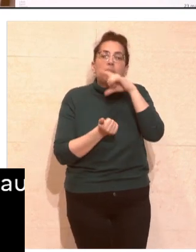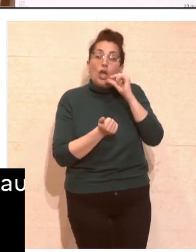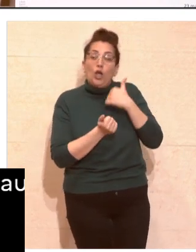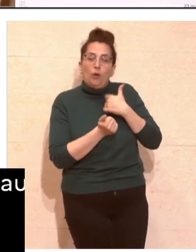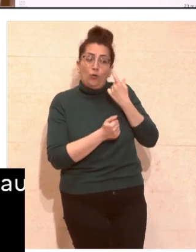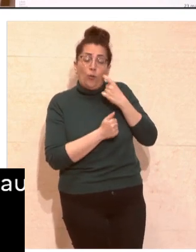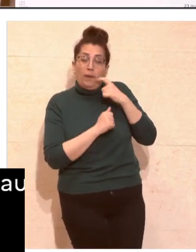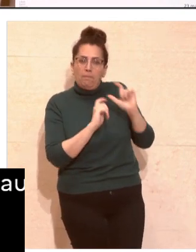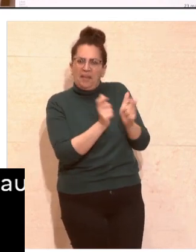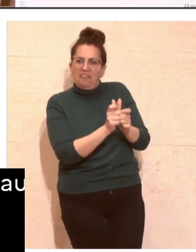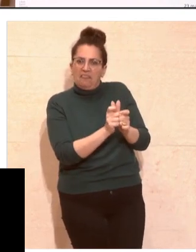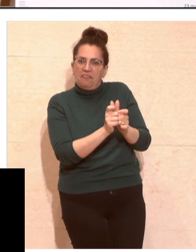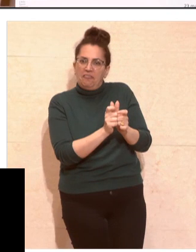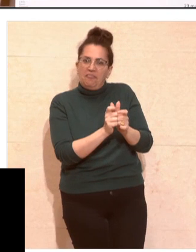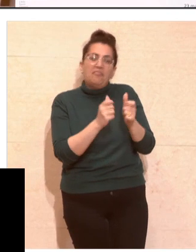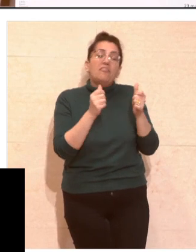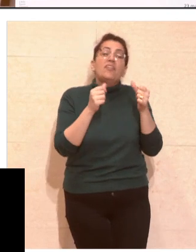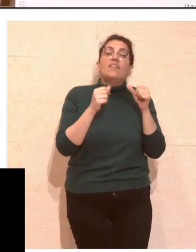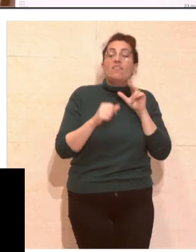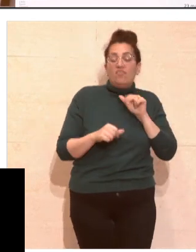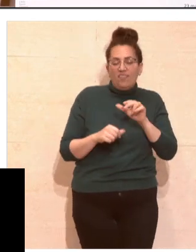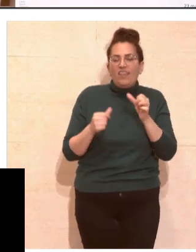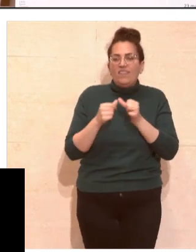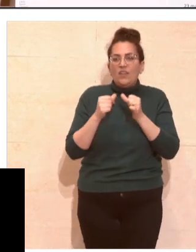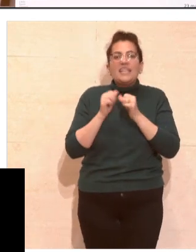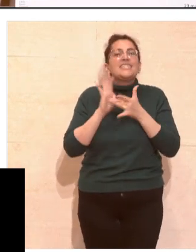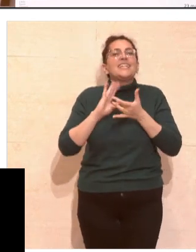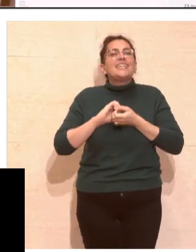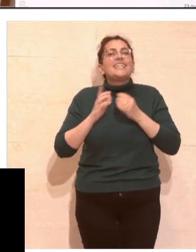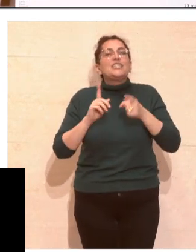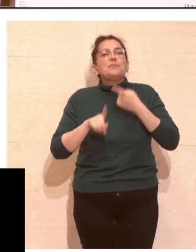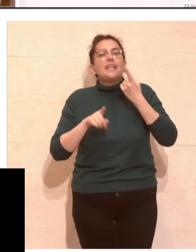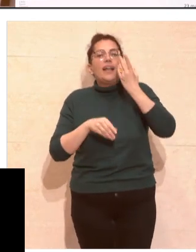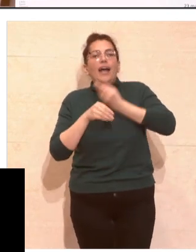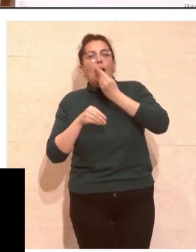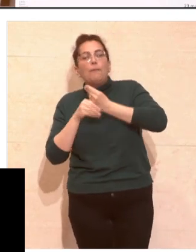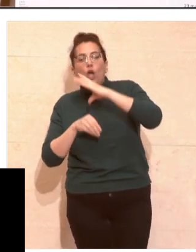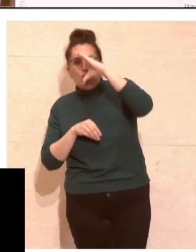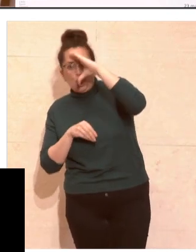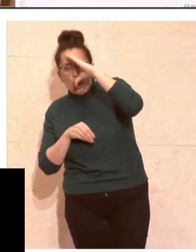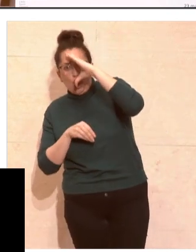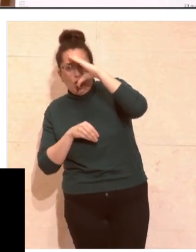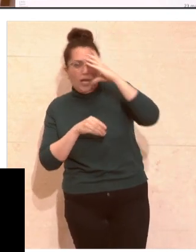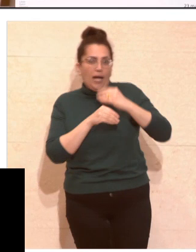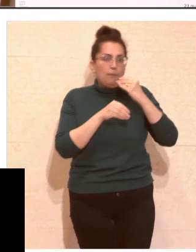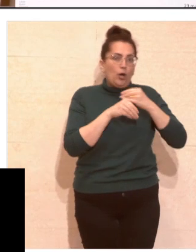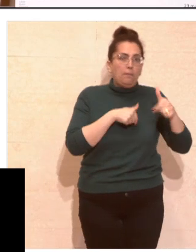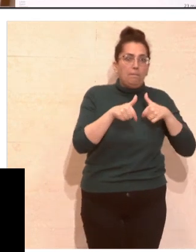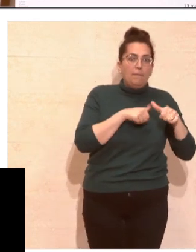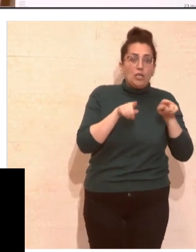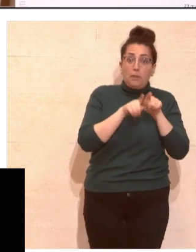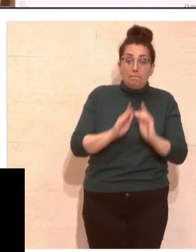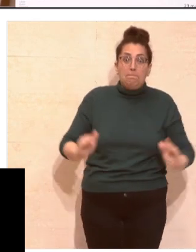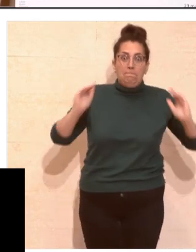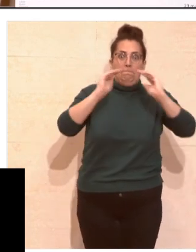c'est important. Je vais faire d'ailleurs une capsule sur le site, là, Apprendre à dormir comme à marcher, et c'est important d'expliquer aux